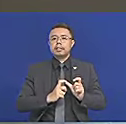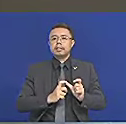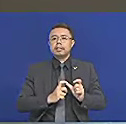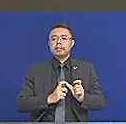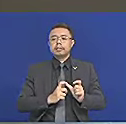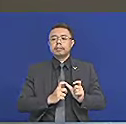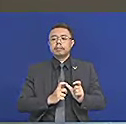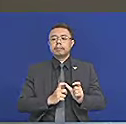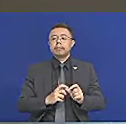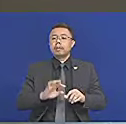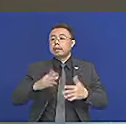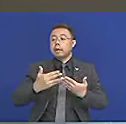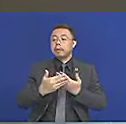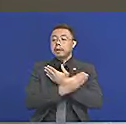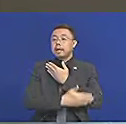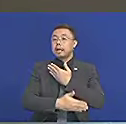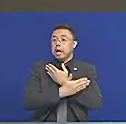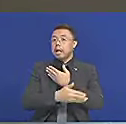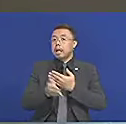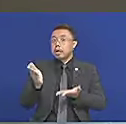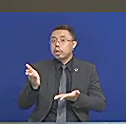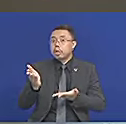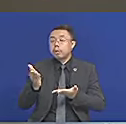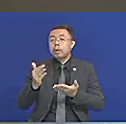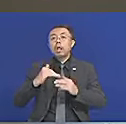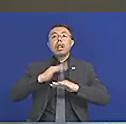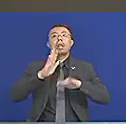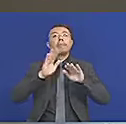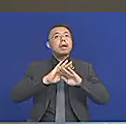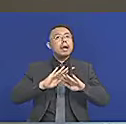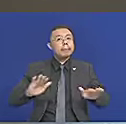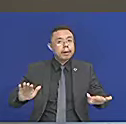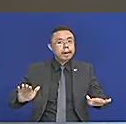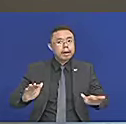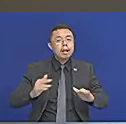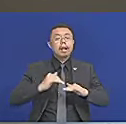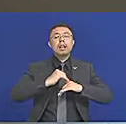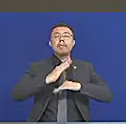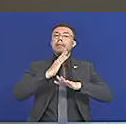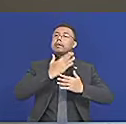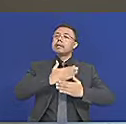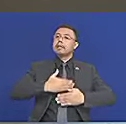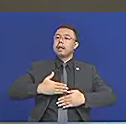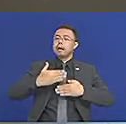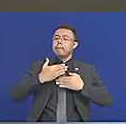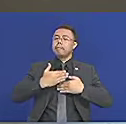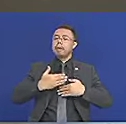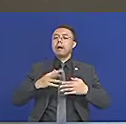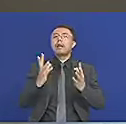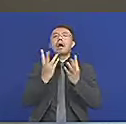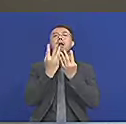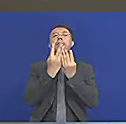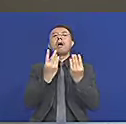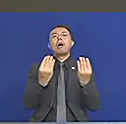Tetapi di negara-negara itu terasa lebih aman, lebih nyaman, dan